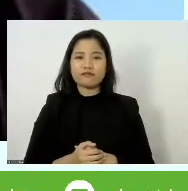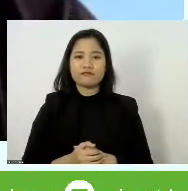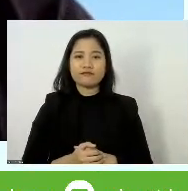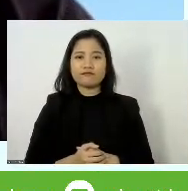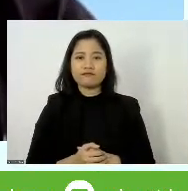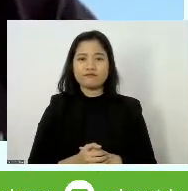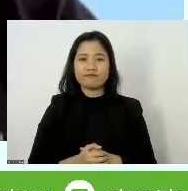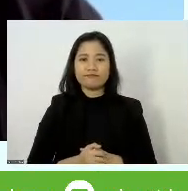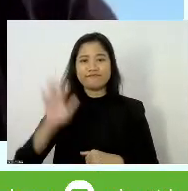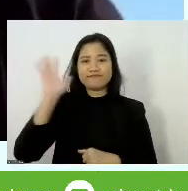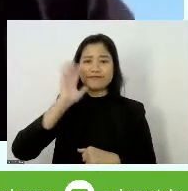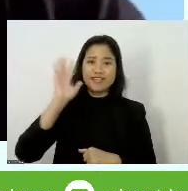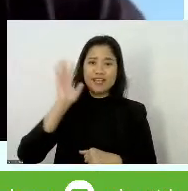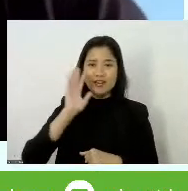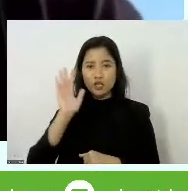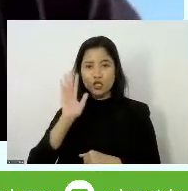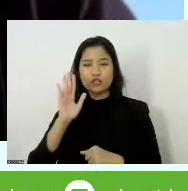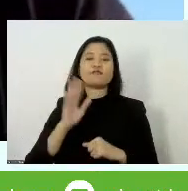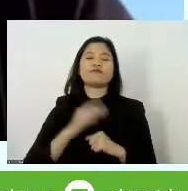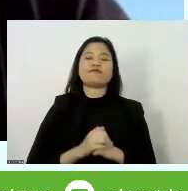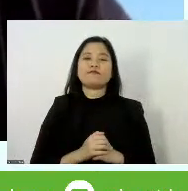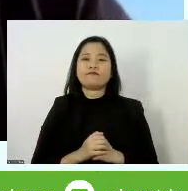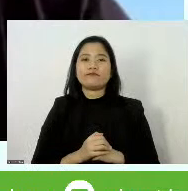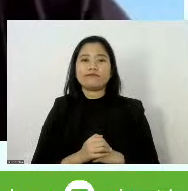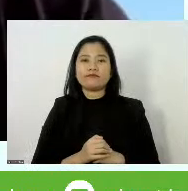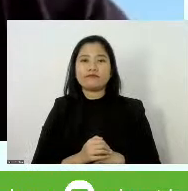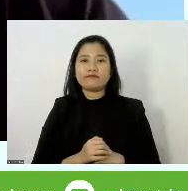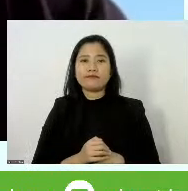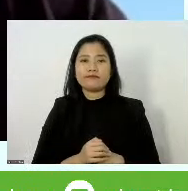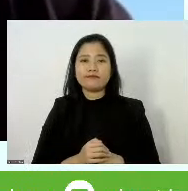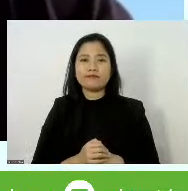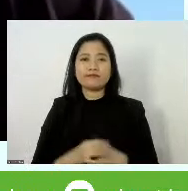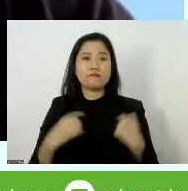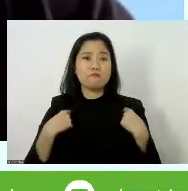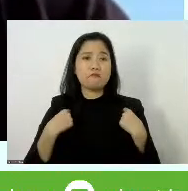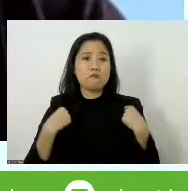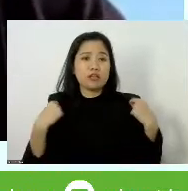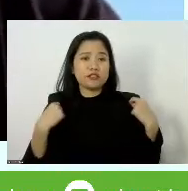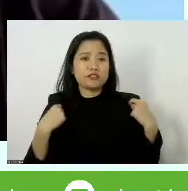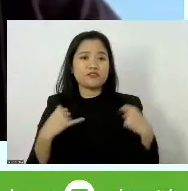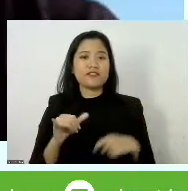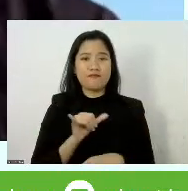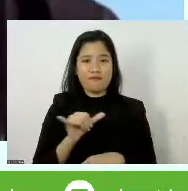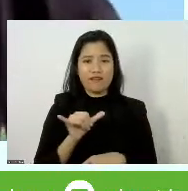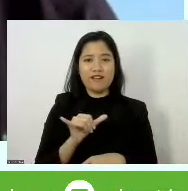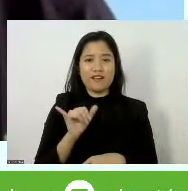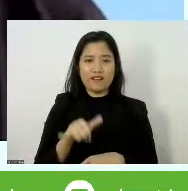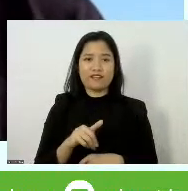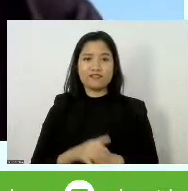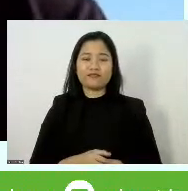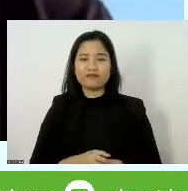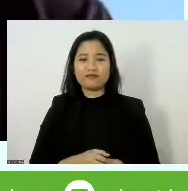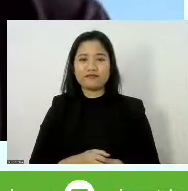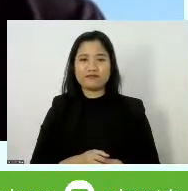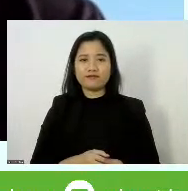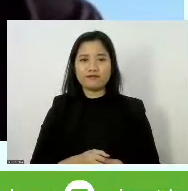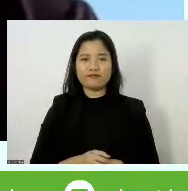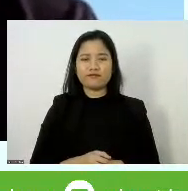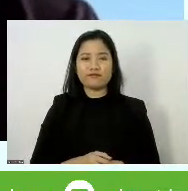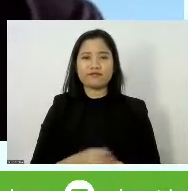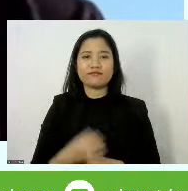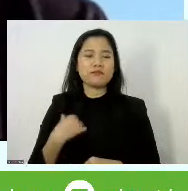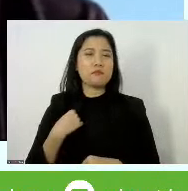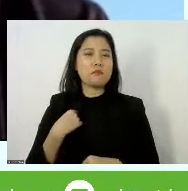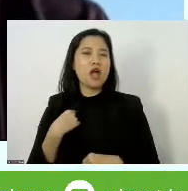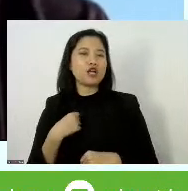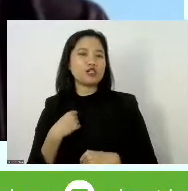Tatiana location Yes mantap sekali kau kita sama aneh eh betul itu janjinya nih